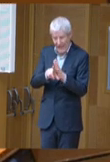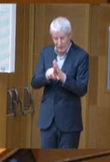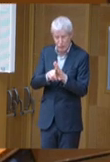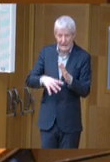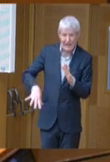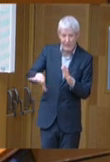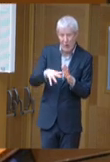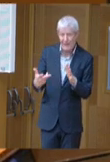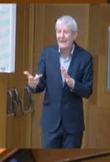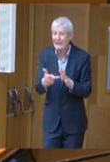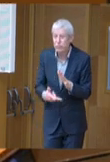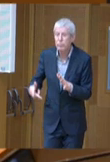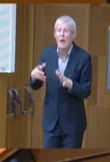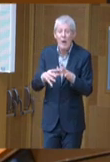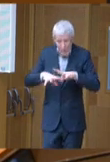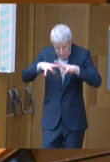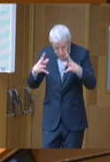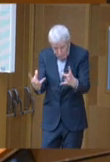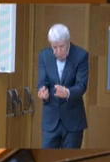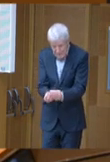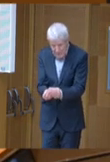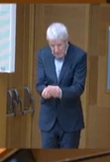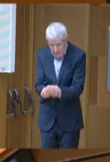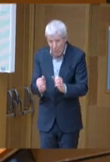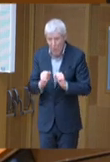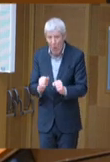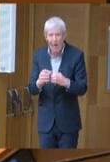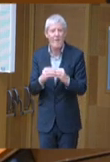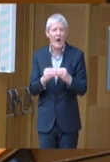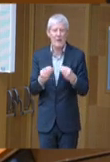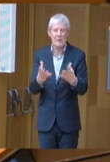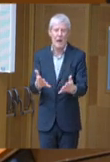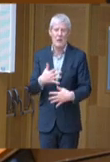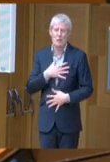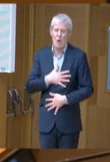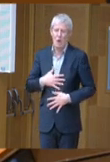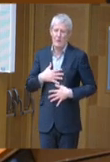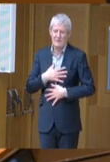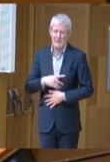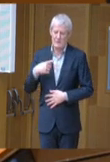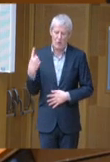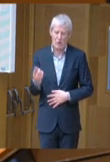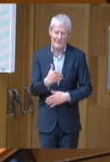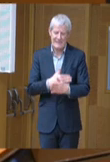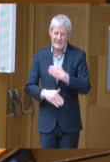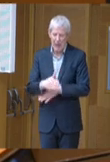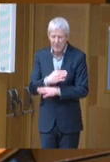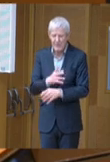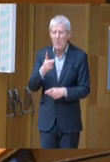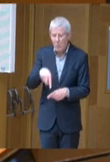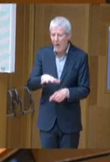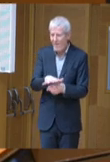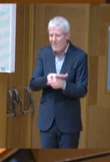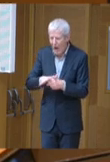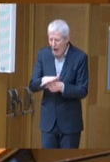legislativo, naturalmente possa, diciamo, effettivamente far godere alle persone con disabilità e alle loro famiglie